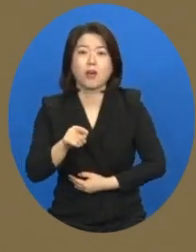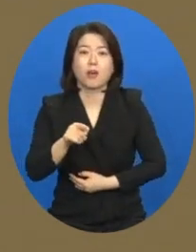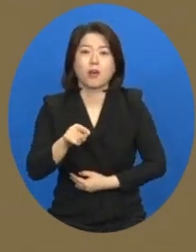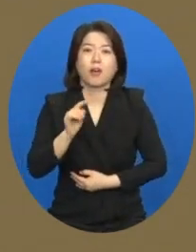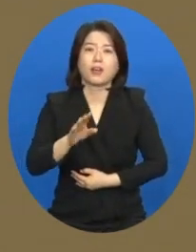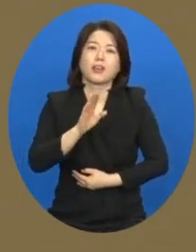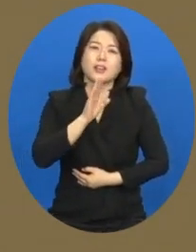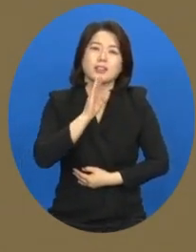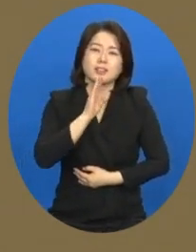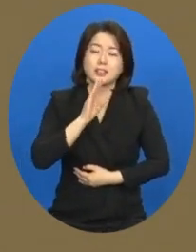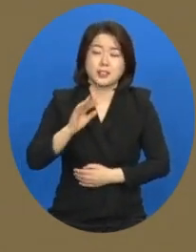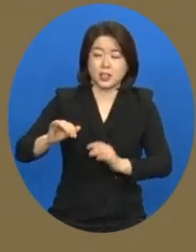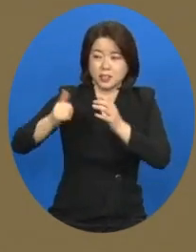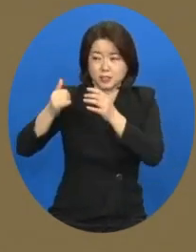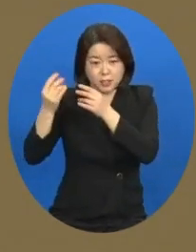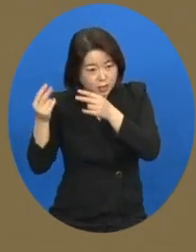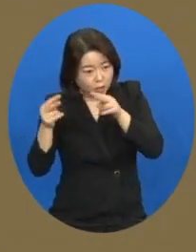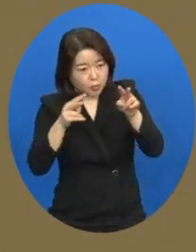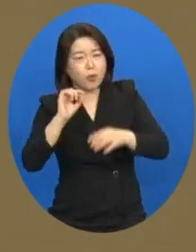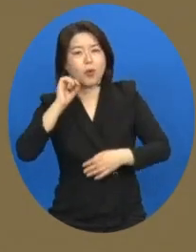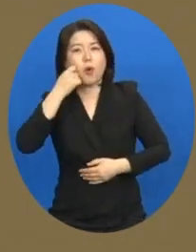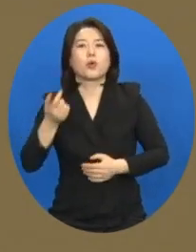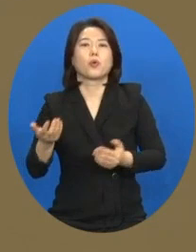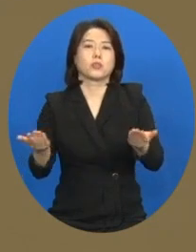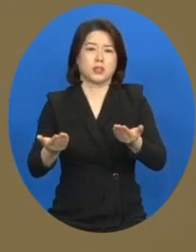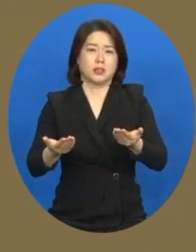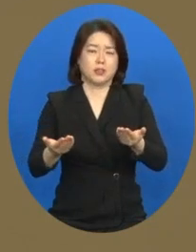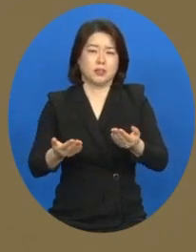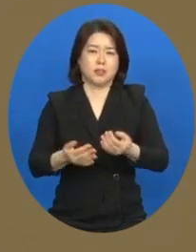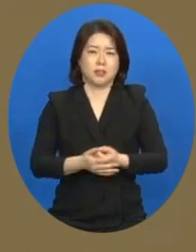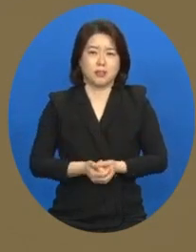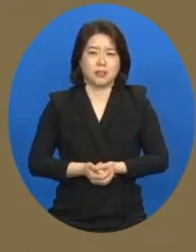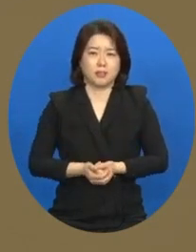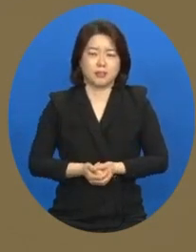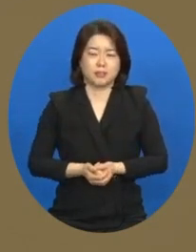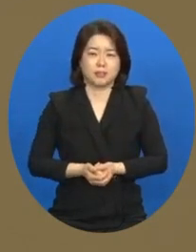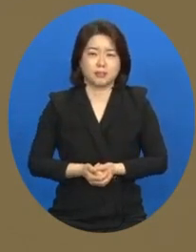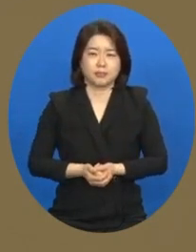이건 세상에서 볼 수 없는 일이잖아요.